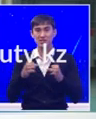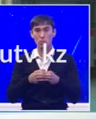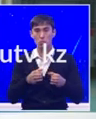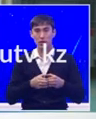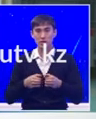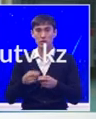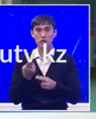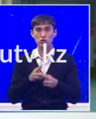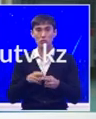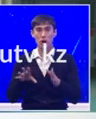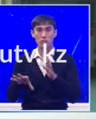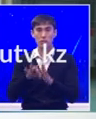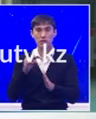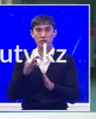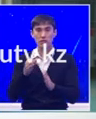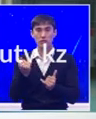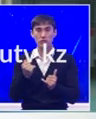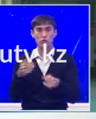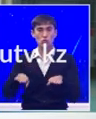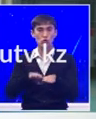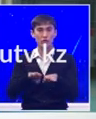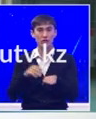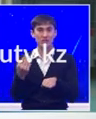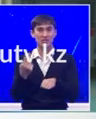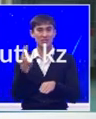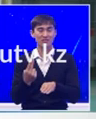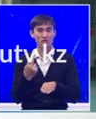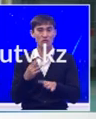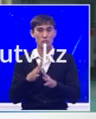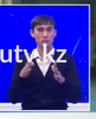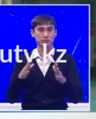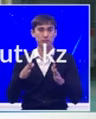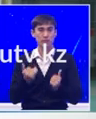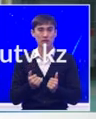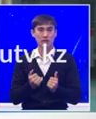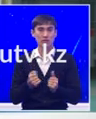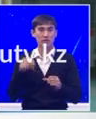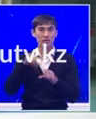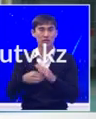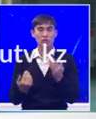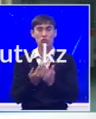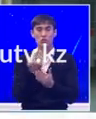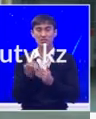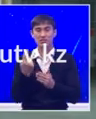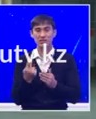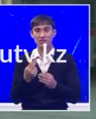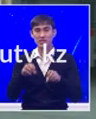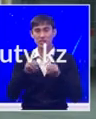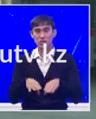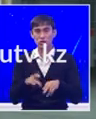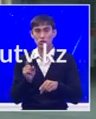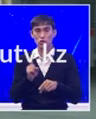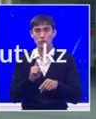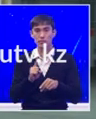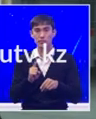чтобы определить уровень их цифровой зрелости, то есть насколько они готовы к тому, чтобы внедрять новые цифровые решения, для того,